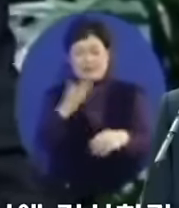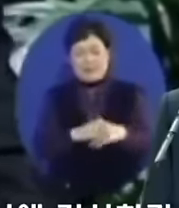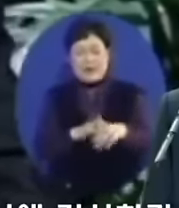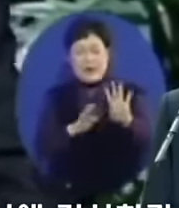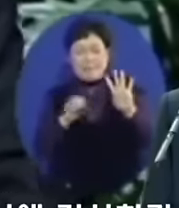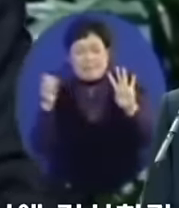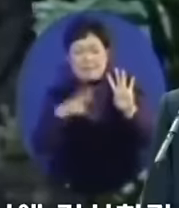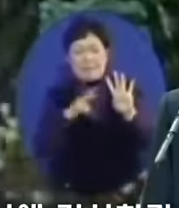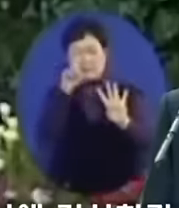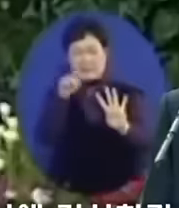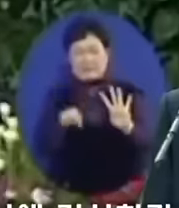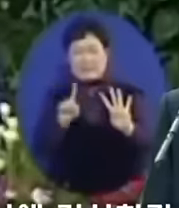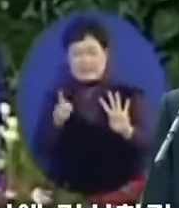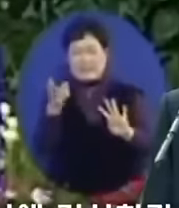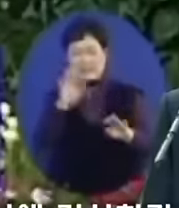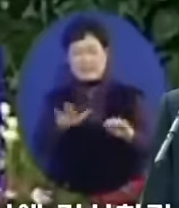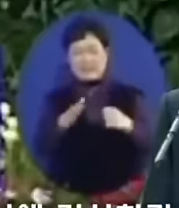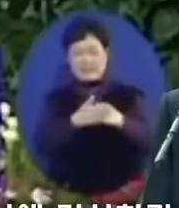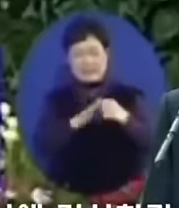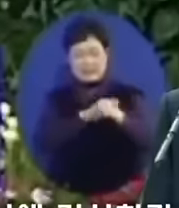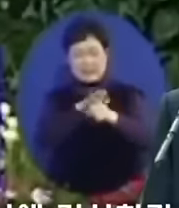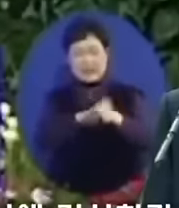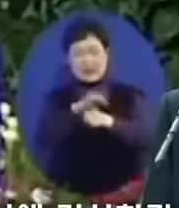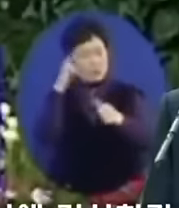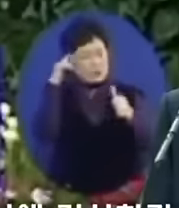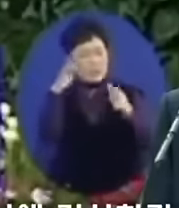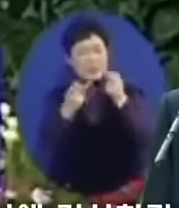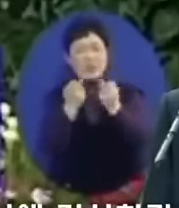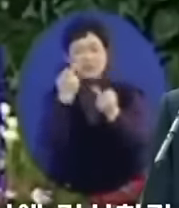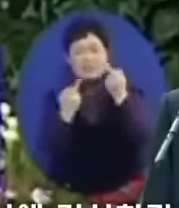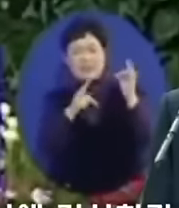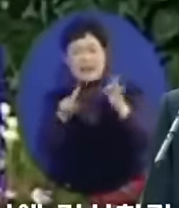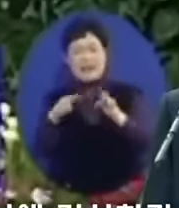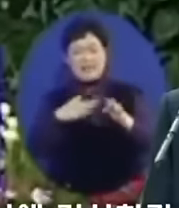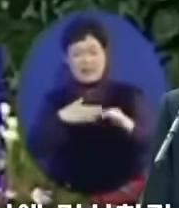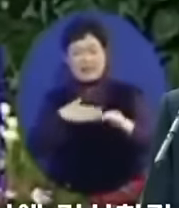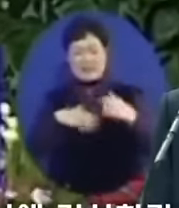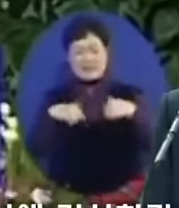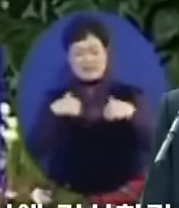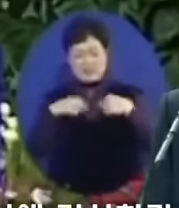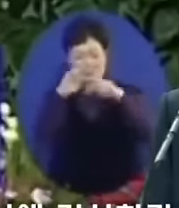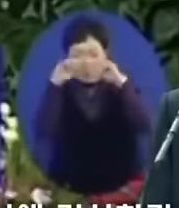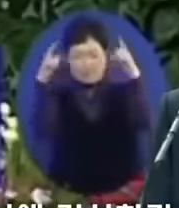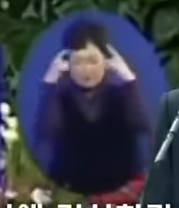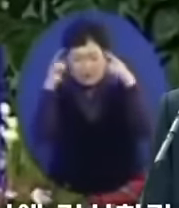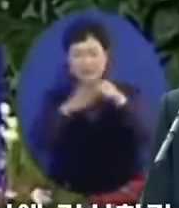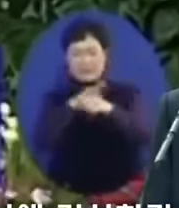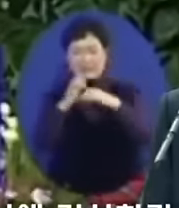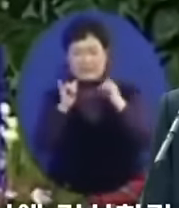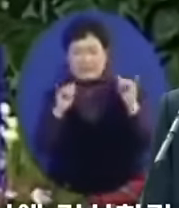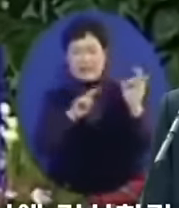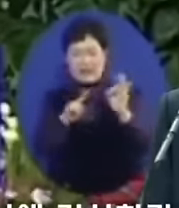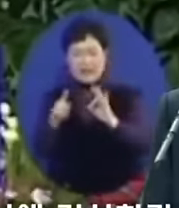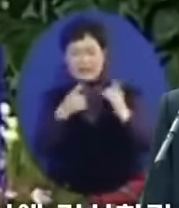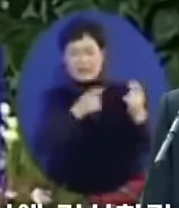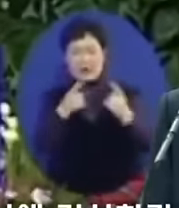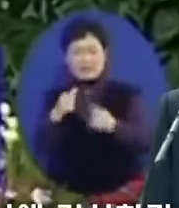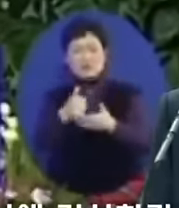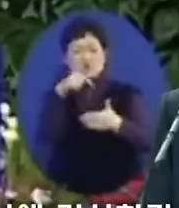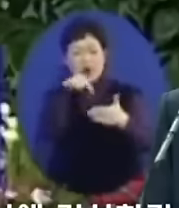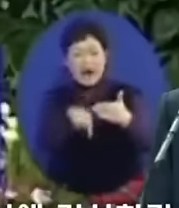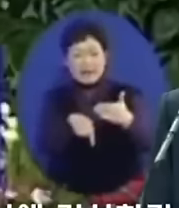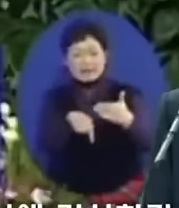빌립보서 4장 1절에 그러므로 나의 사랑하고 사모하는 형제들아, 나의 기쁨이요 면류관인 사랑하는 자들아, 이와 같이 주